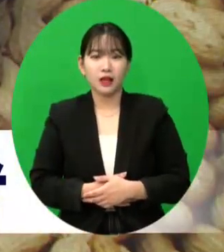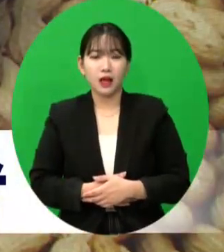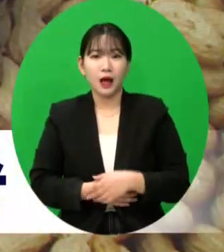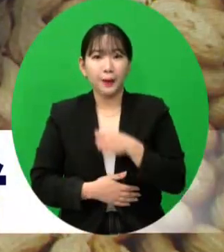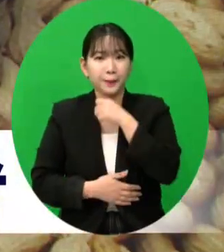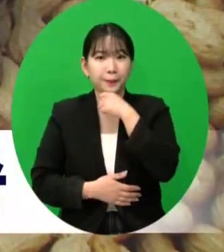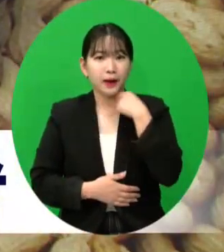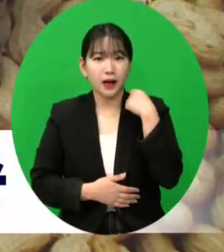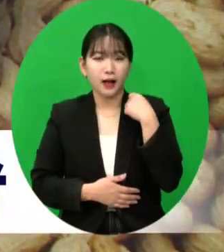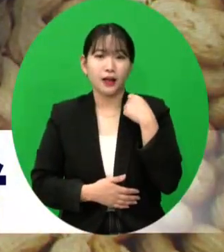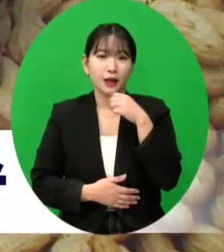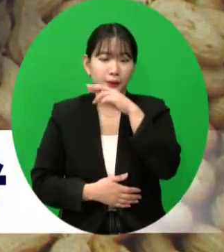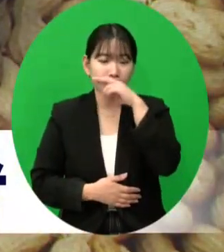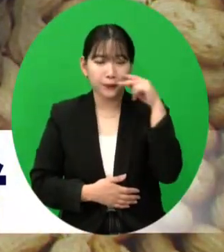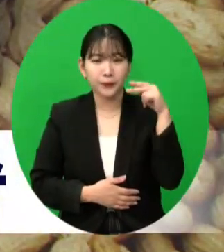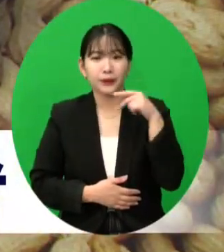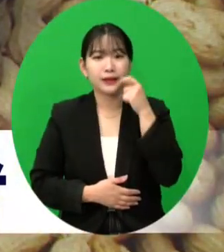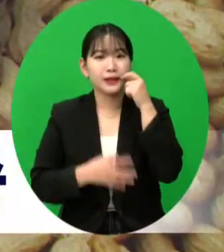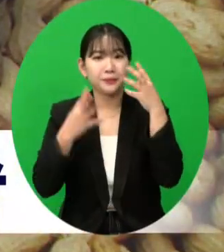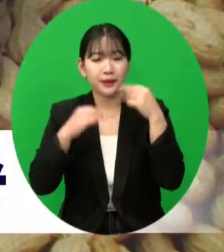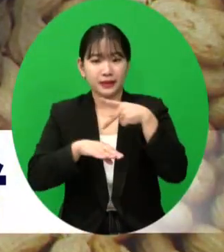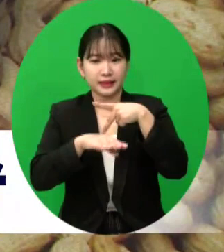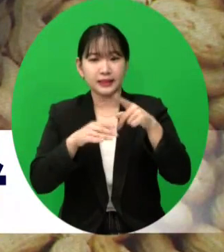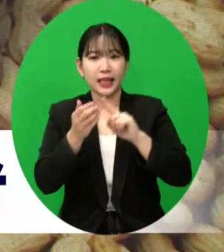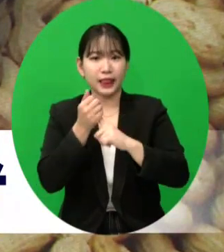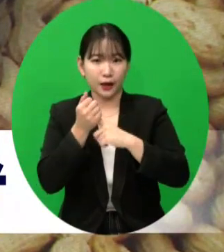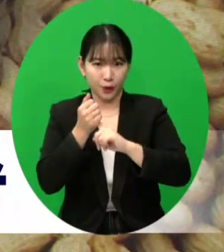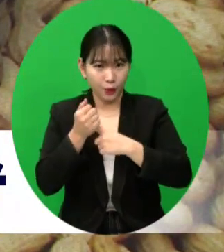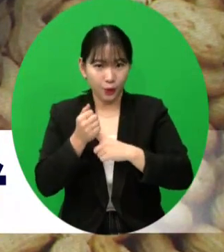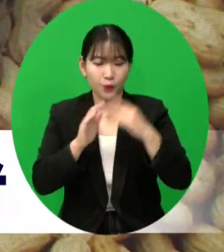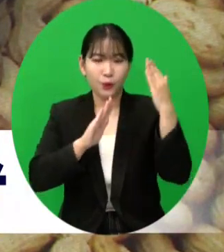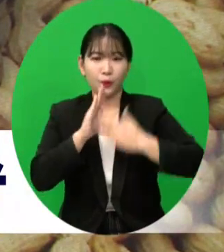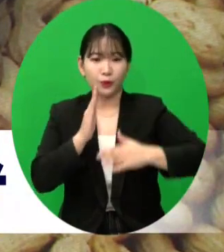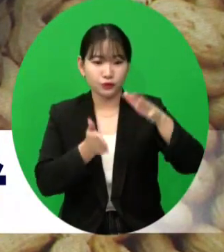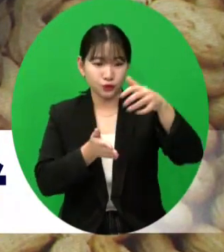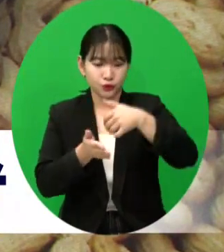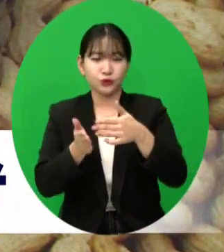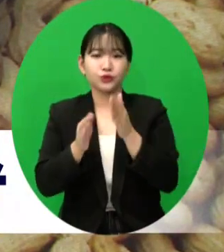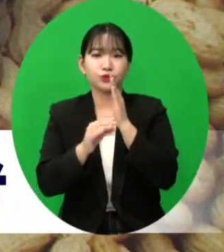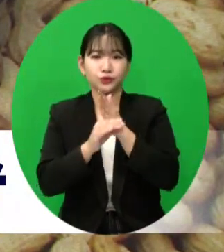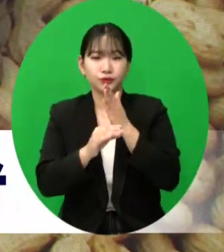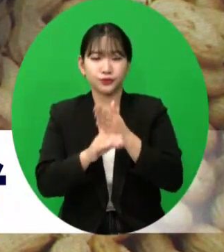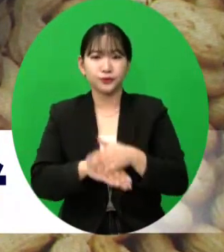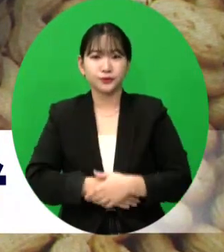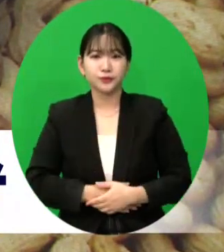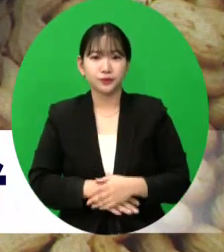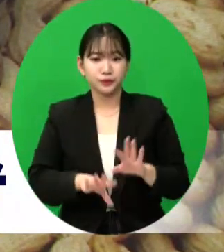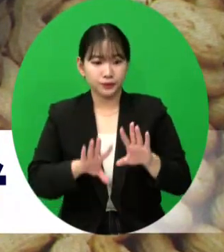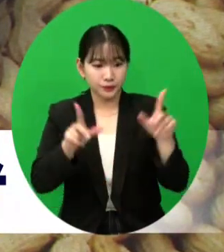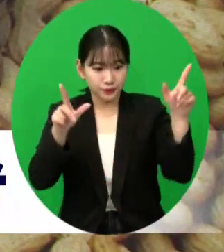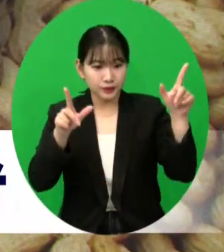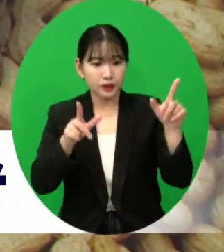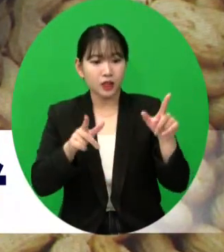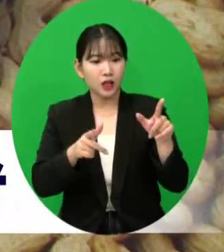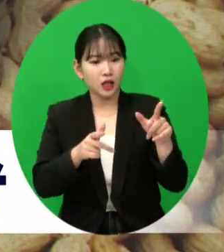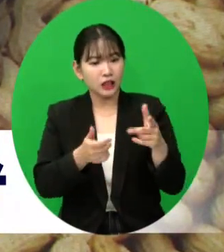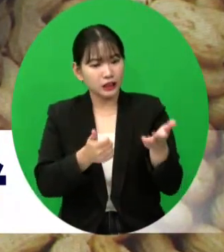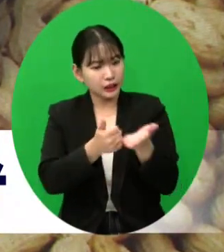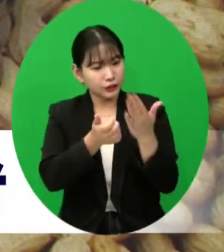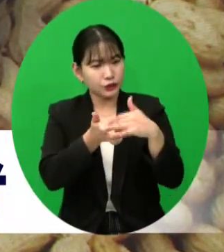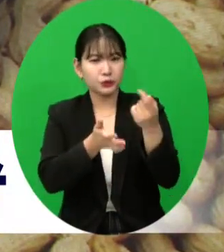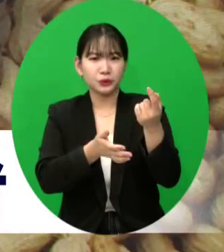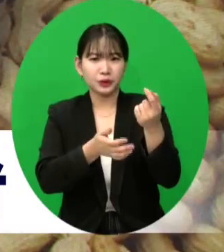고소하고 담백한 맛으로 인기를 끌고 있는 신한 땅콩의 본격적으로 수확되고 있습니다 올해는 작황 부진으로